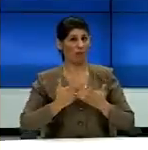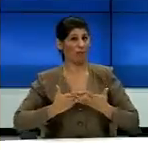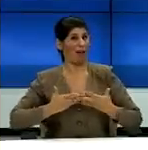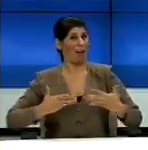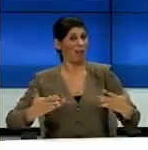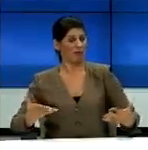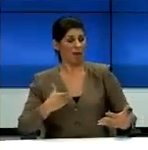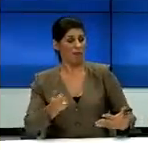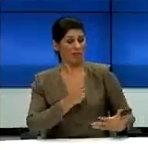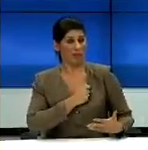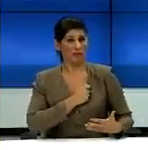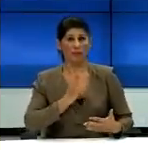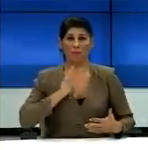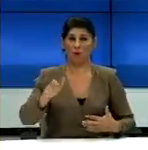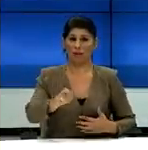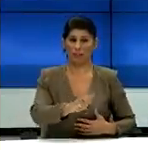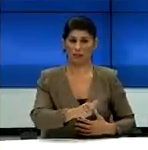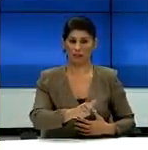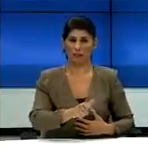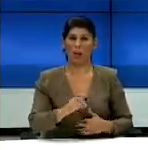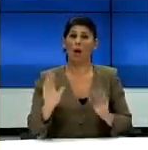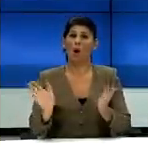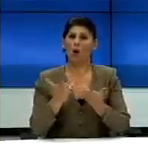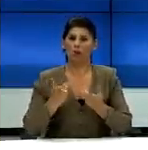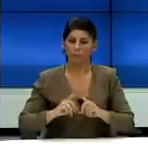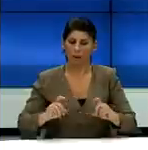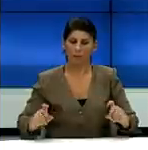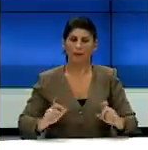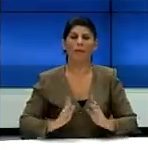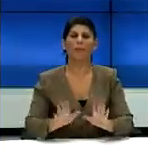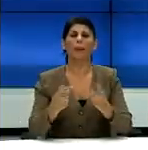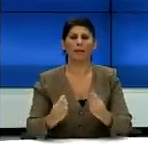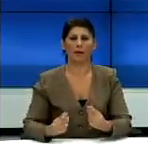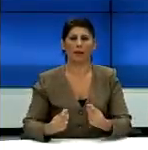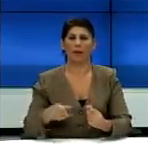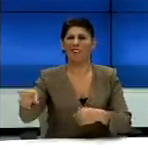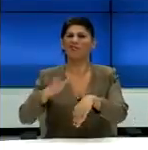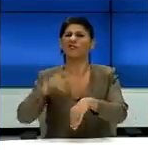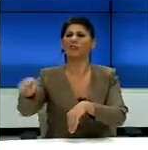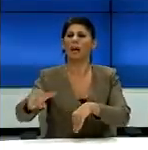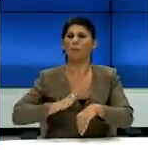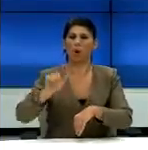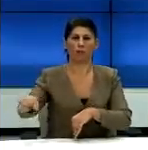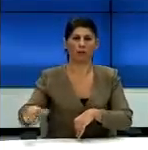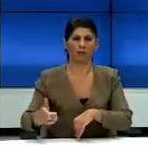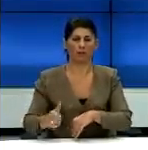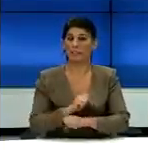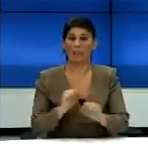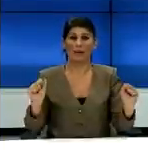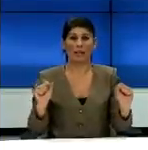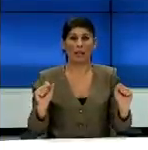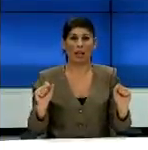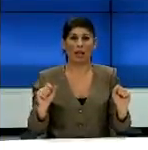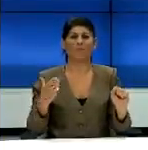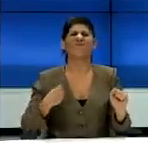μεγαλοσύνη να εμπιστευτείτε τους πολίτες. Και όταν τα πράγματα δεν πάνε καλά, να το χρεώνετε οι πολίτες, που ξαφνικά